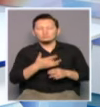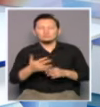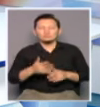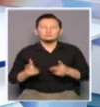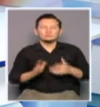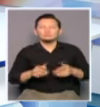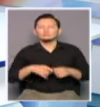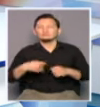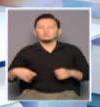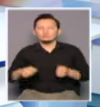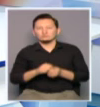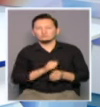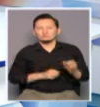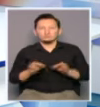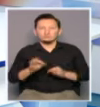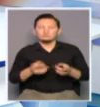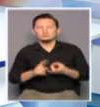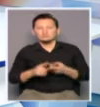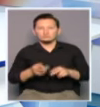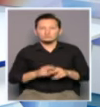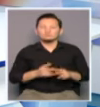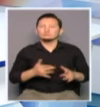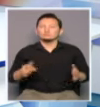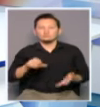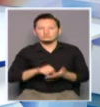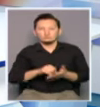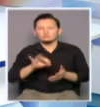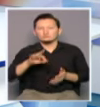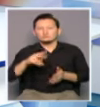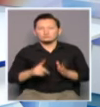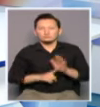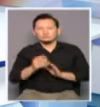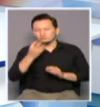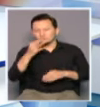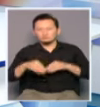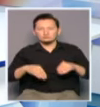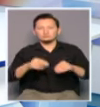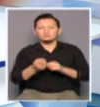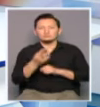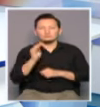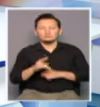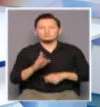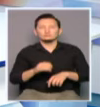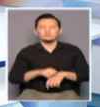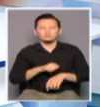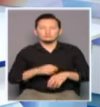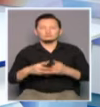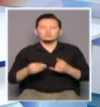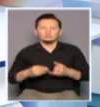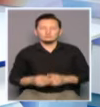составление проектно-сметной документации. Подрядные организации с июля начали посадку цветов на 12 тысячах квадратных метрах